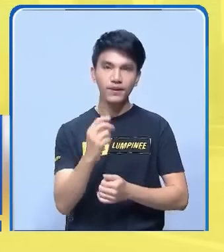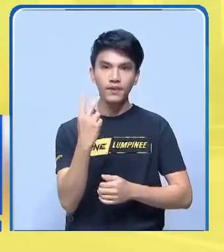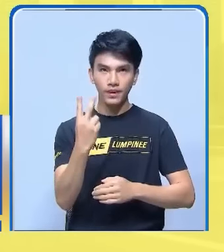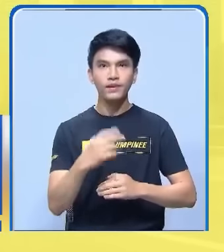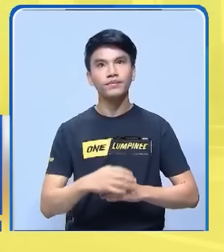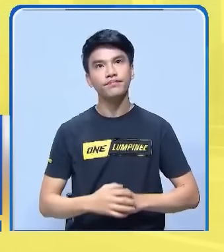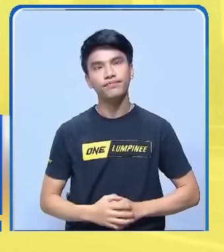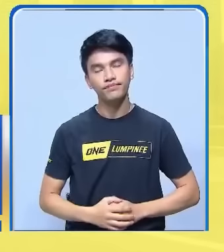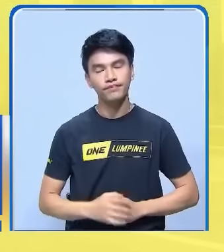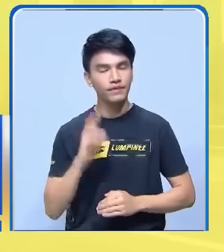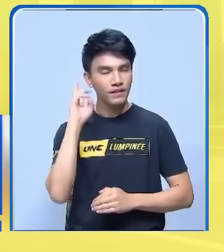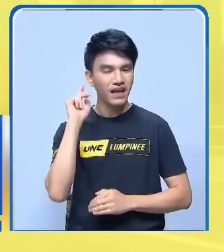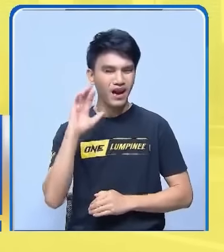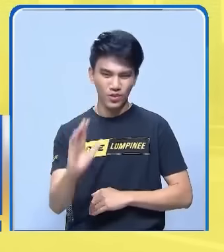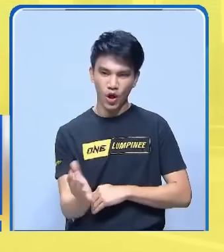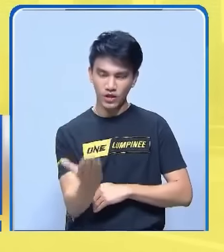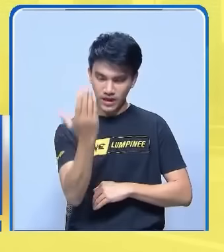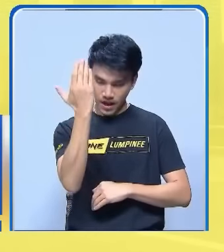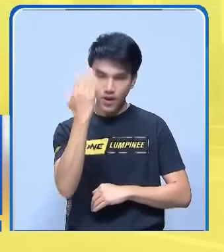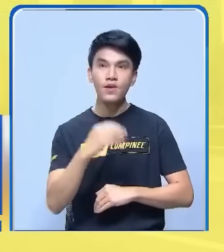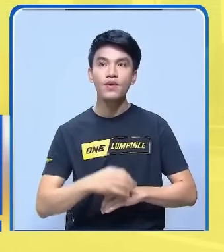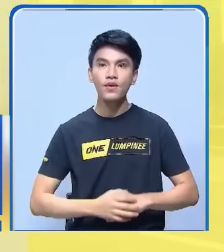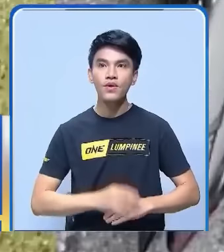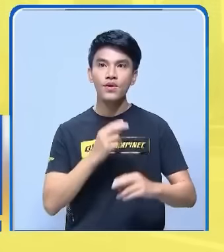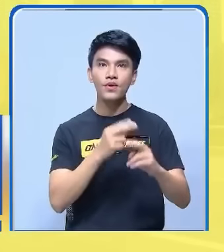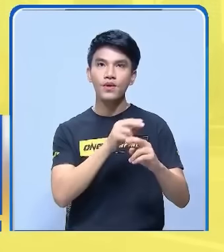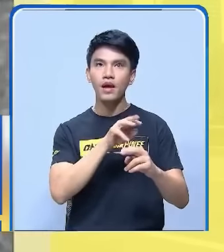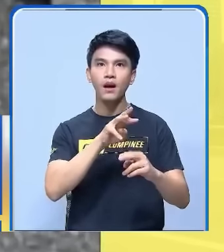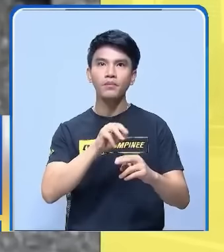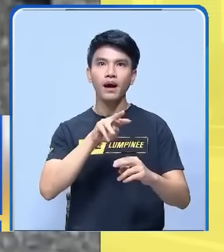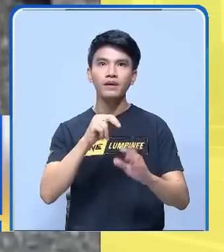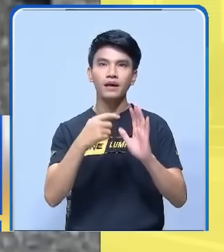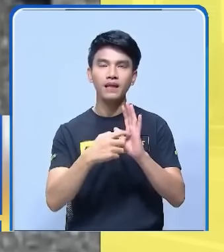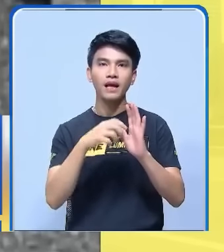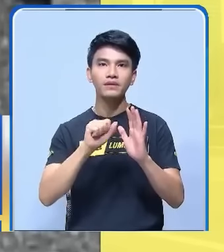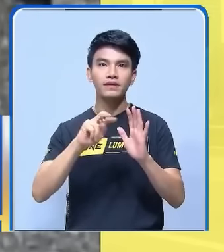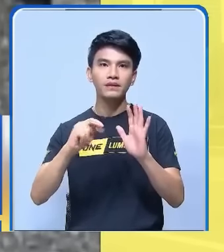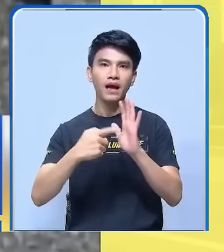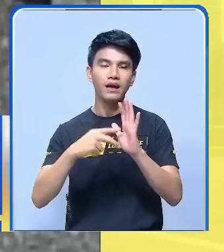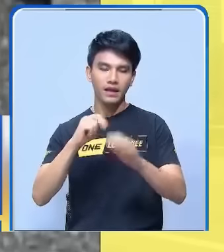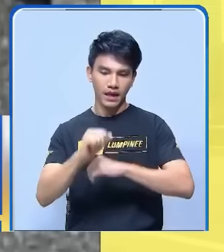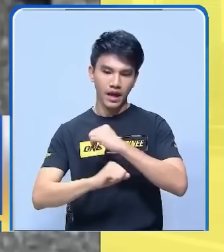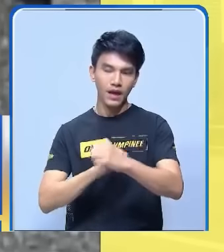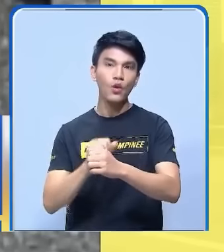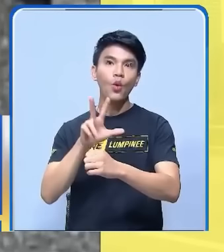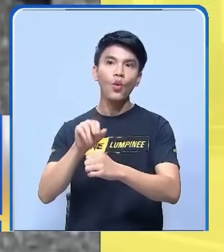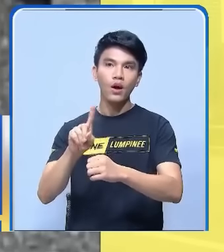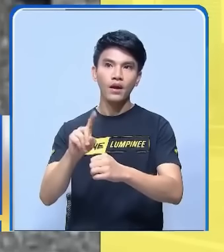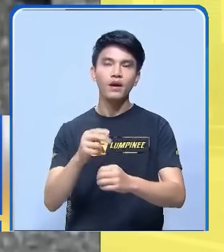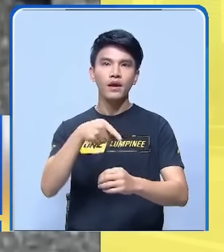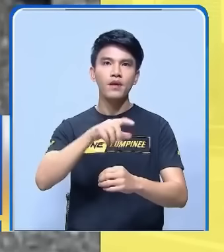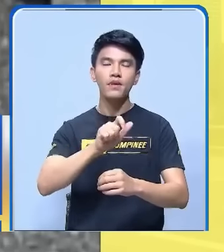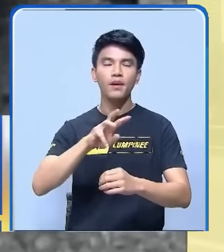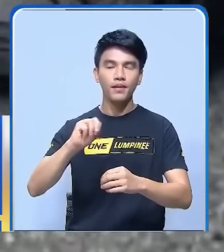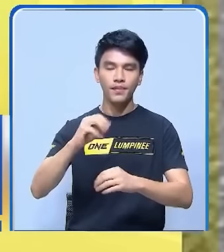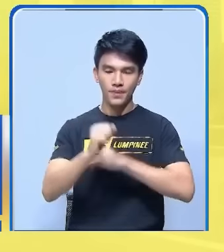ครับเหตุสลดเกิดขึ้นเมื่อช่วงเช้าวานนี้นะครับขณะที่นางสาวมนัสนันอายุ31ปีคนขี่รถจักรยานยนต์แล้วก็นางสาวพิมพ์นิพา